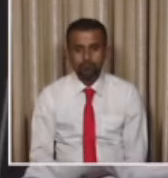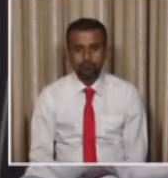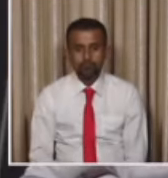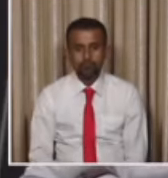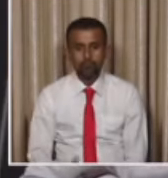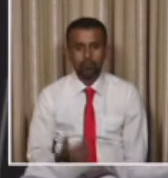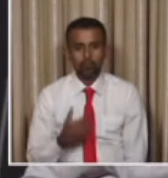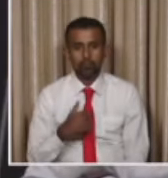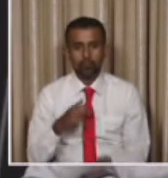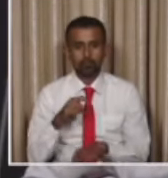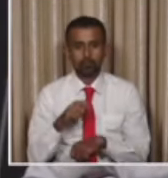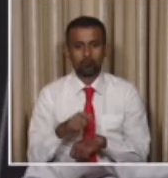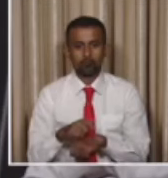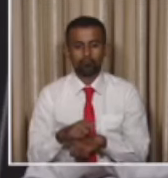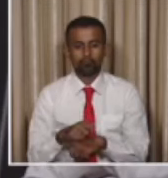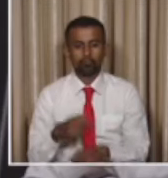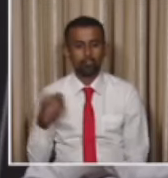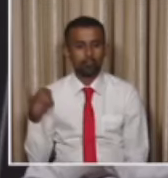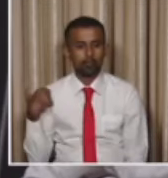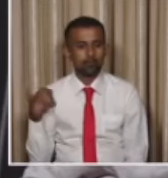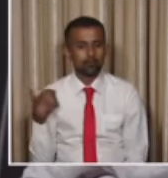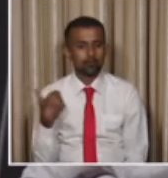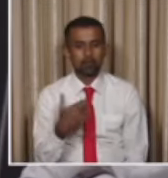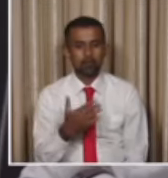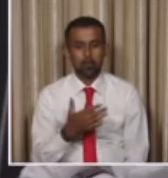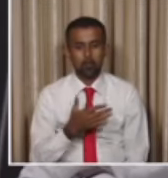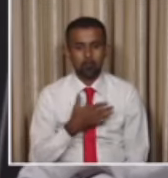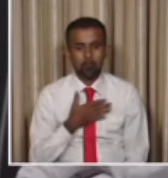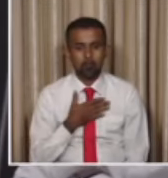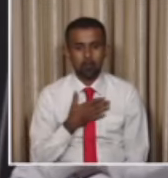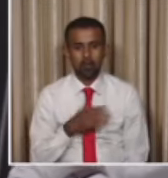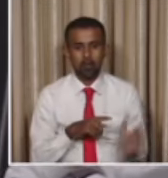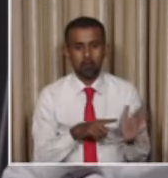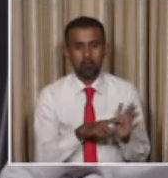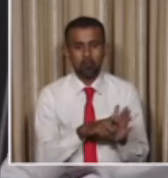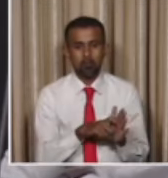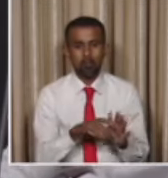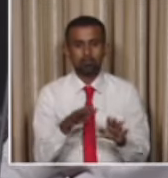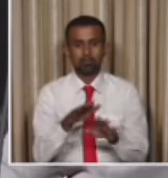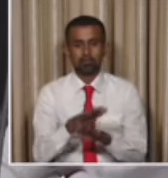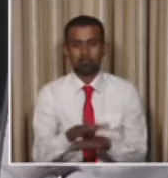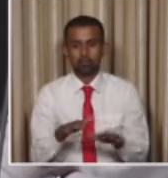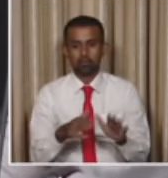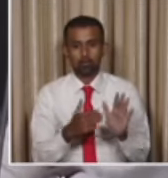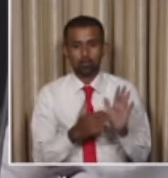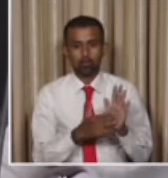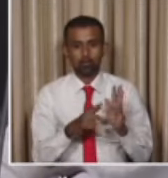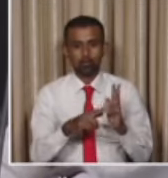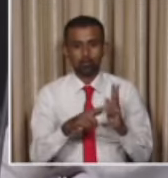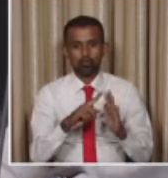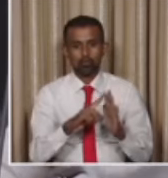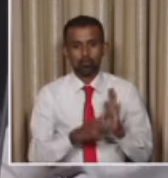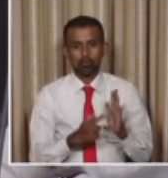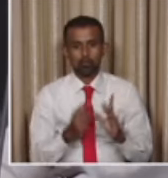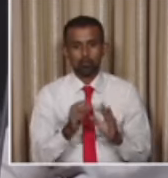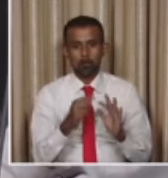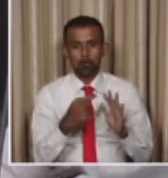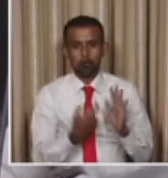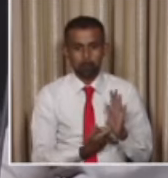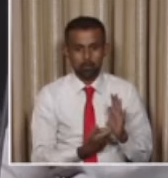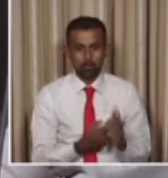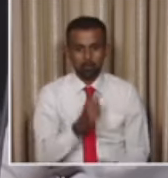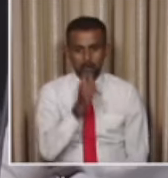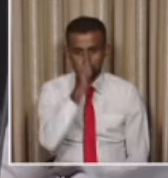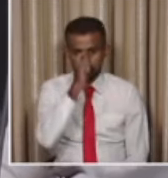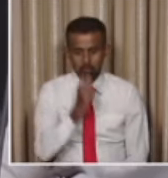අපේ කාලයක් මගේ පුරාණ ශිෂ්‍ය මුජිබන් රාහුබන් මැත්තුමා